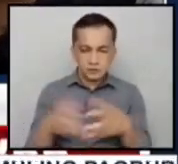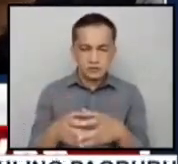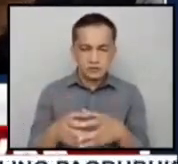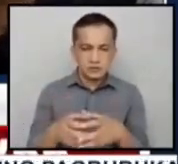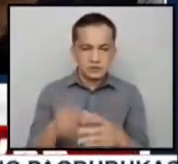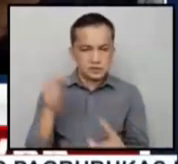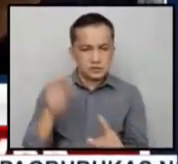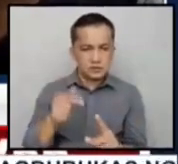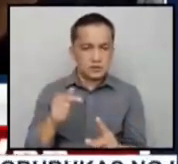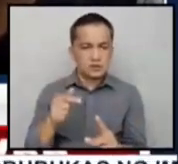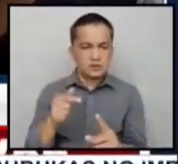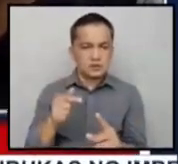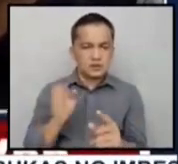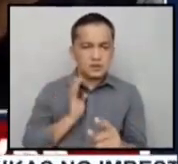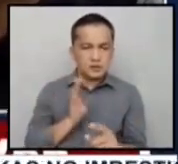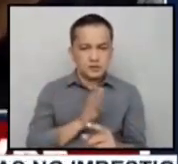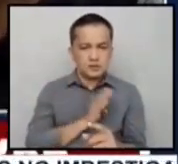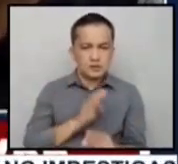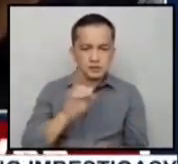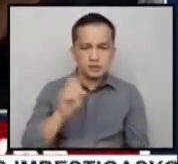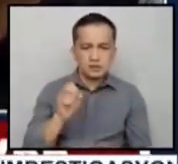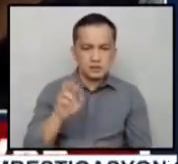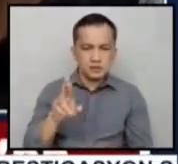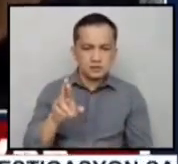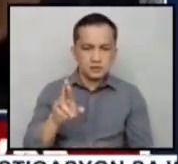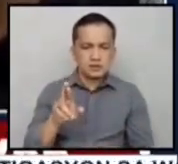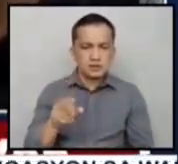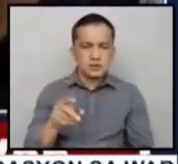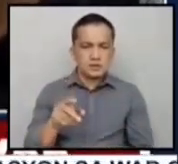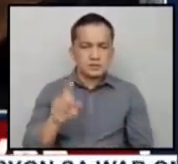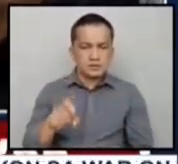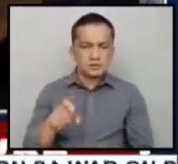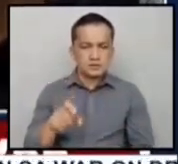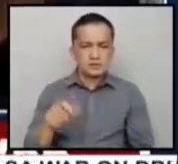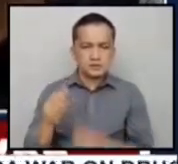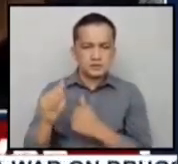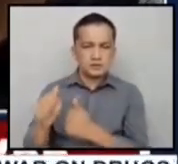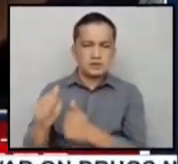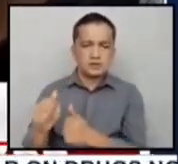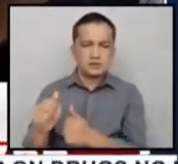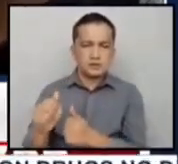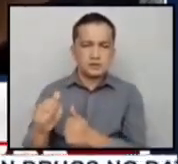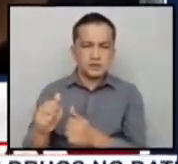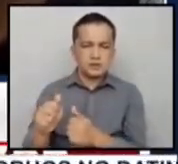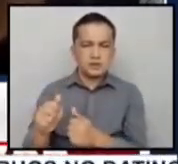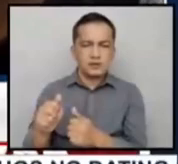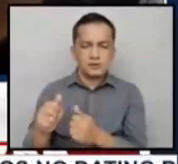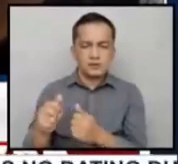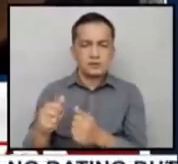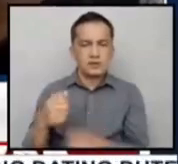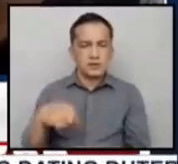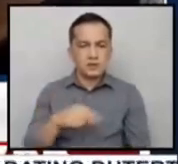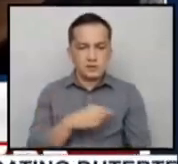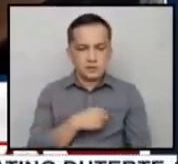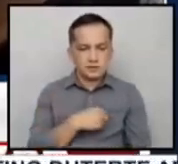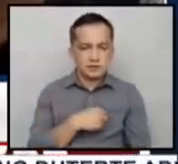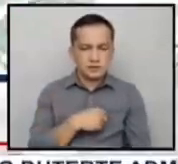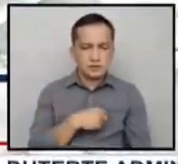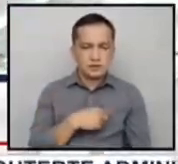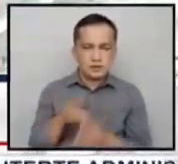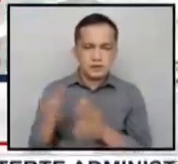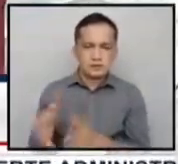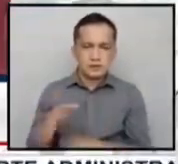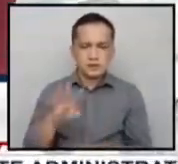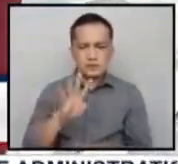ng board at ng BOTR na at least ma-comply pa po, makakomply pa po yung ating remaining